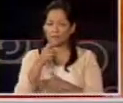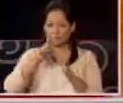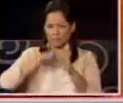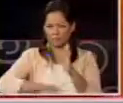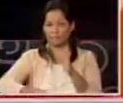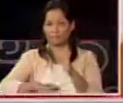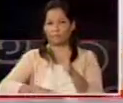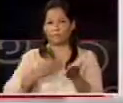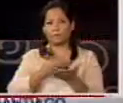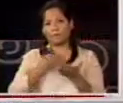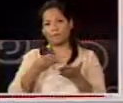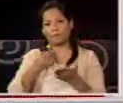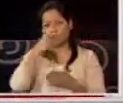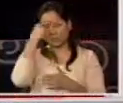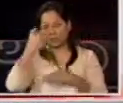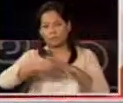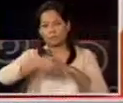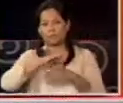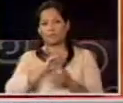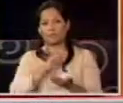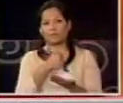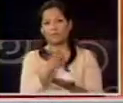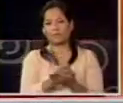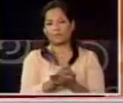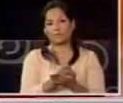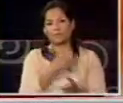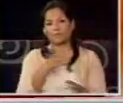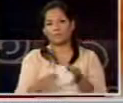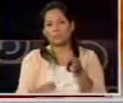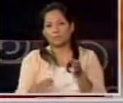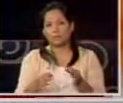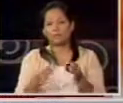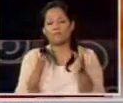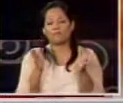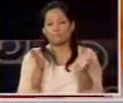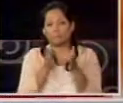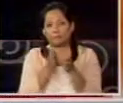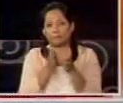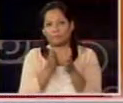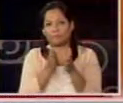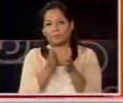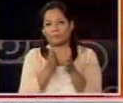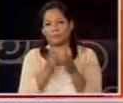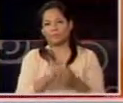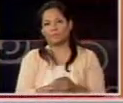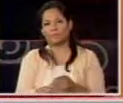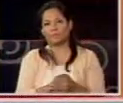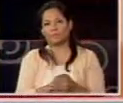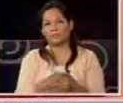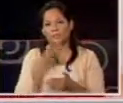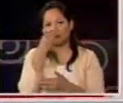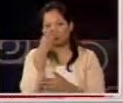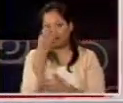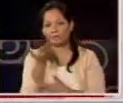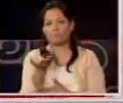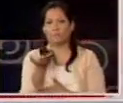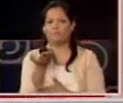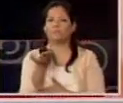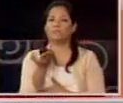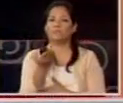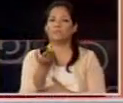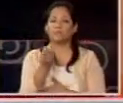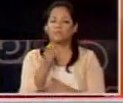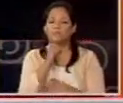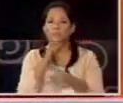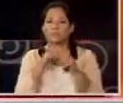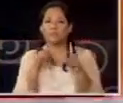It's because yung kinocover niyang amount for the judgment is very small. Kaya, siguro hindi kakaiba dito na tinanggap din yung